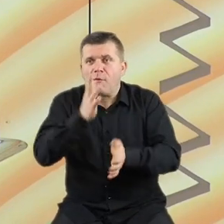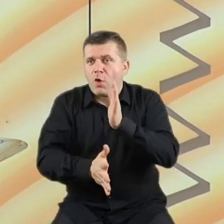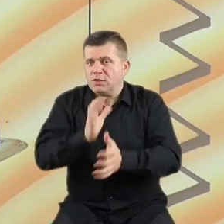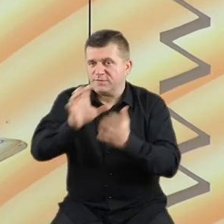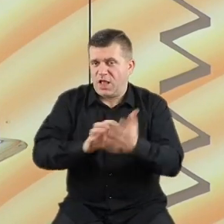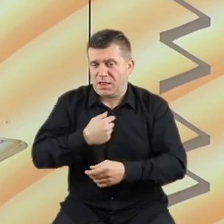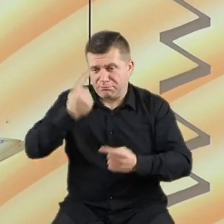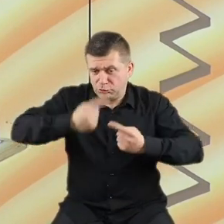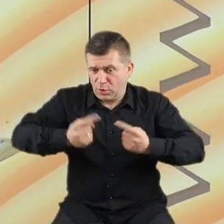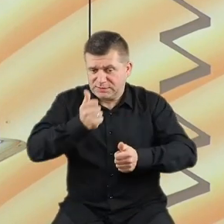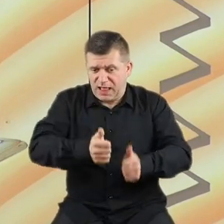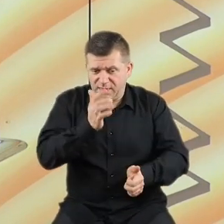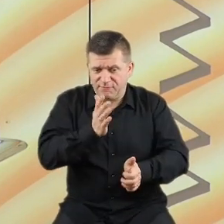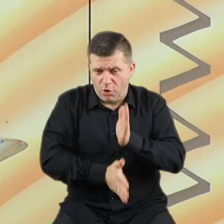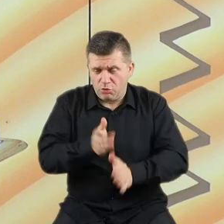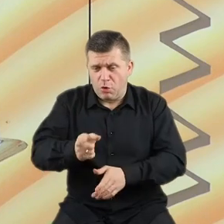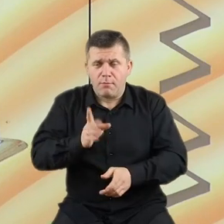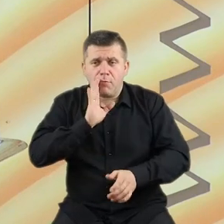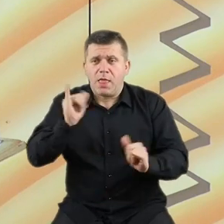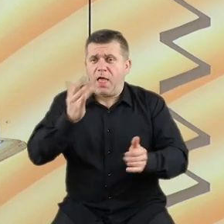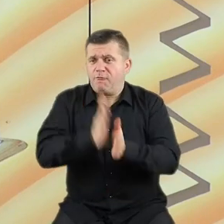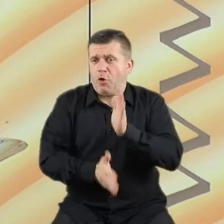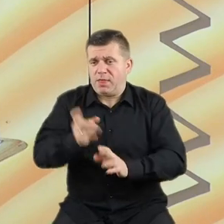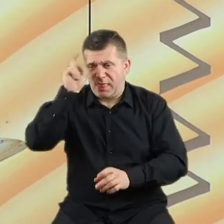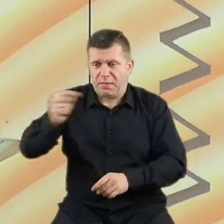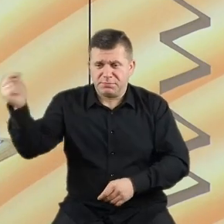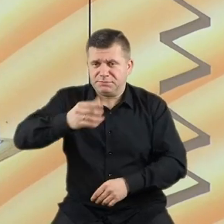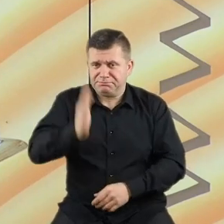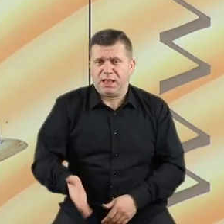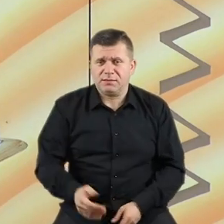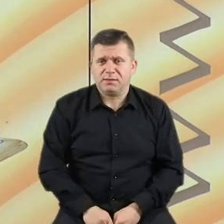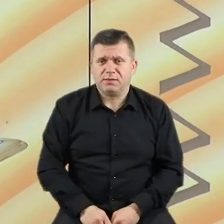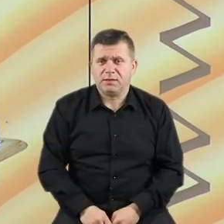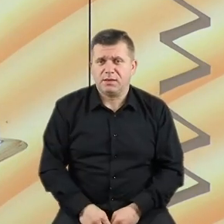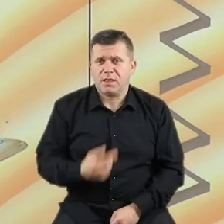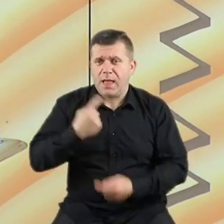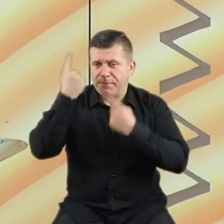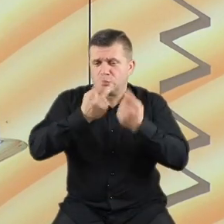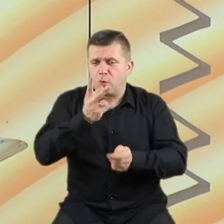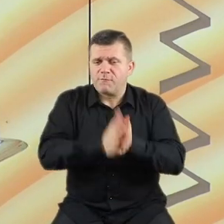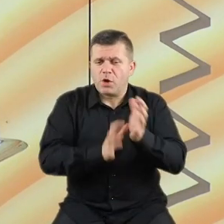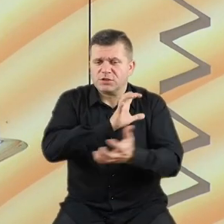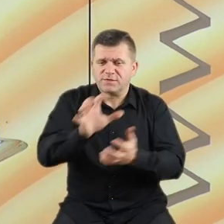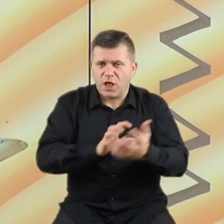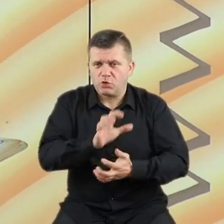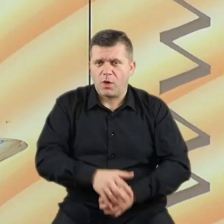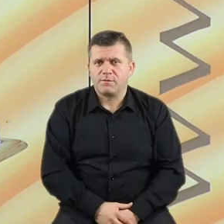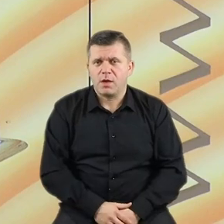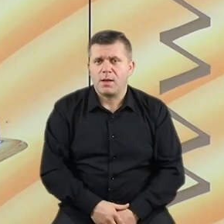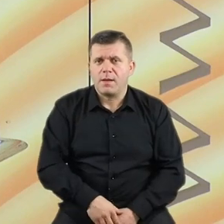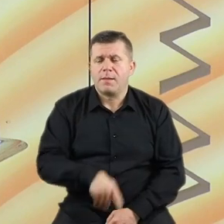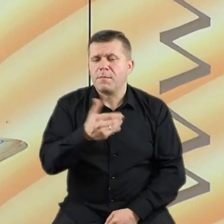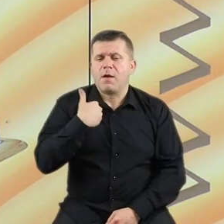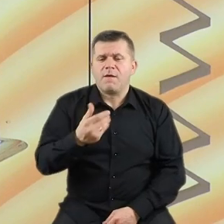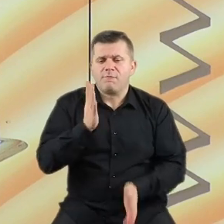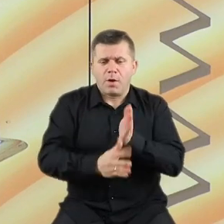Ja byłam przekonana, że stan wojenny to znaczy, że po prostu zaraz Niemcy będą. Bo ja myślałam w ogóle, że II wojna światowa to była